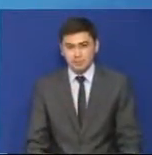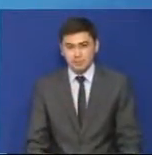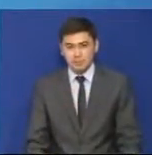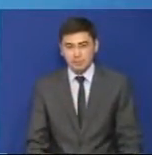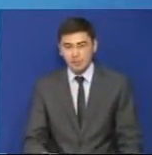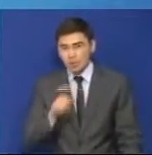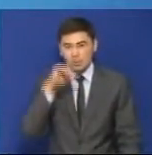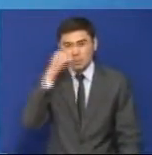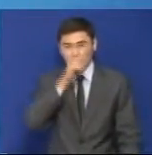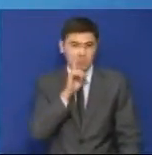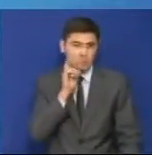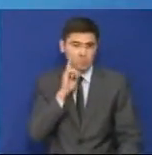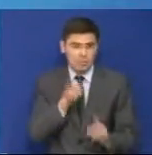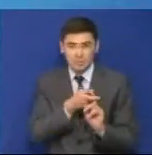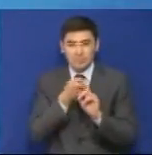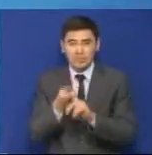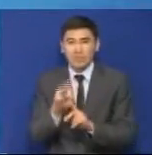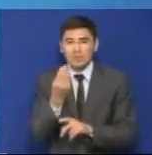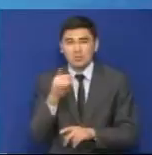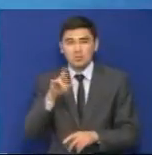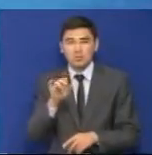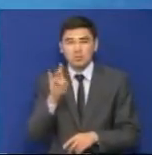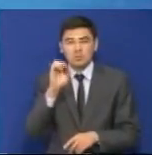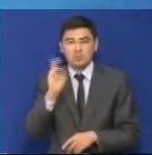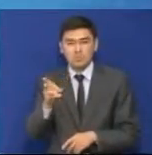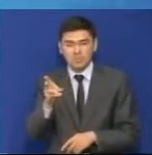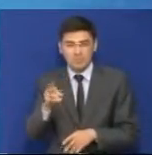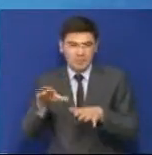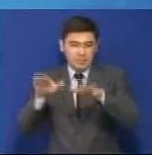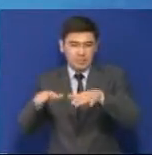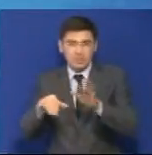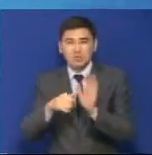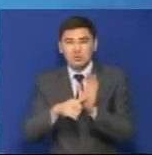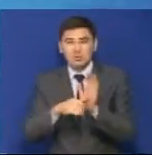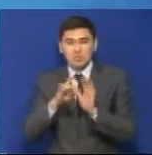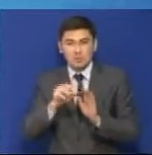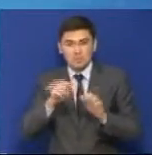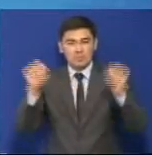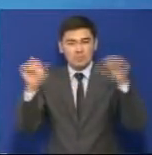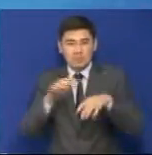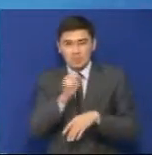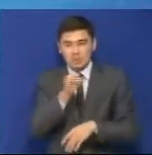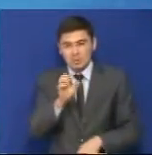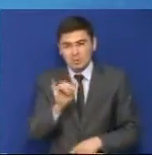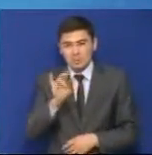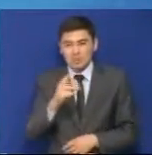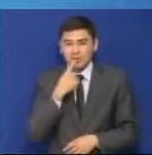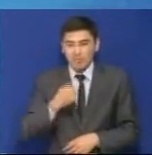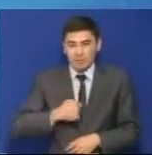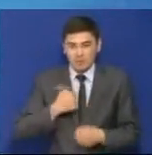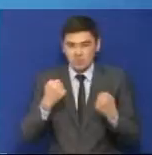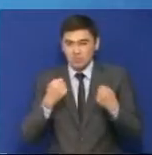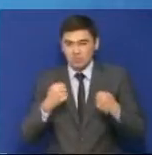Жастар жылы аясында Шүлбі кентінде 6-шы облыстық әскери патриоттық жастар жиын өтті. Екі күн ішінде 10